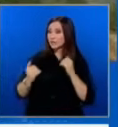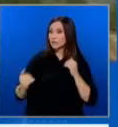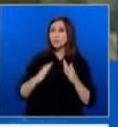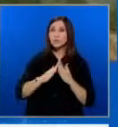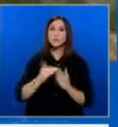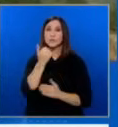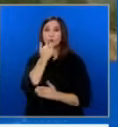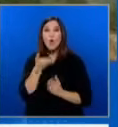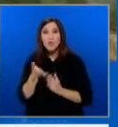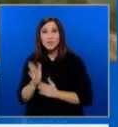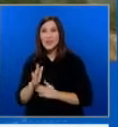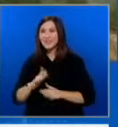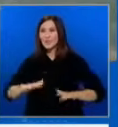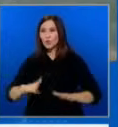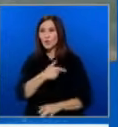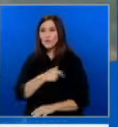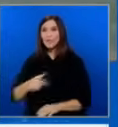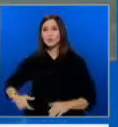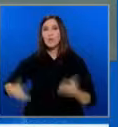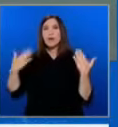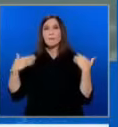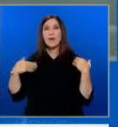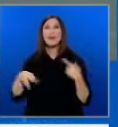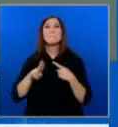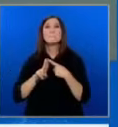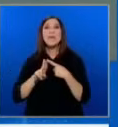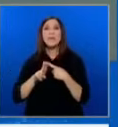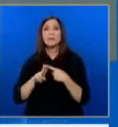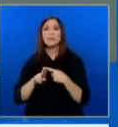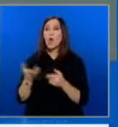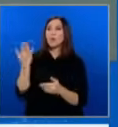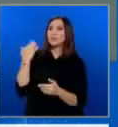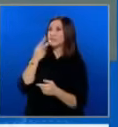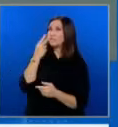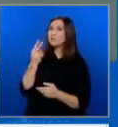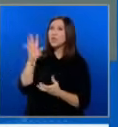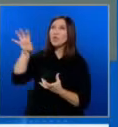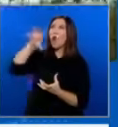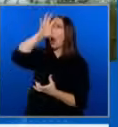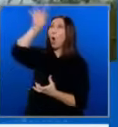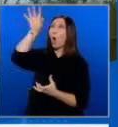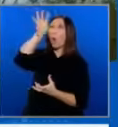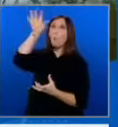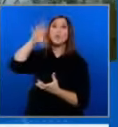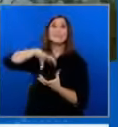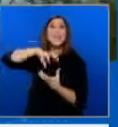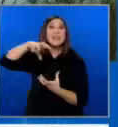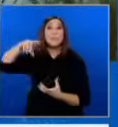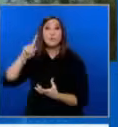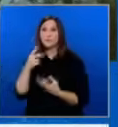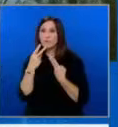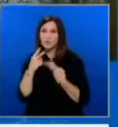към териториите на Национален парк Пирин и зад мен може да видите облаците дим, които все още се виждат доста